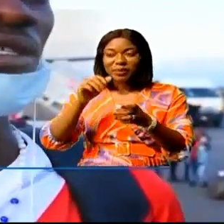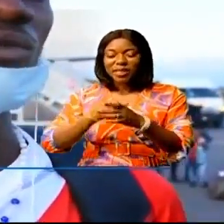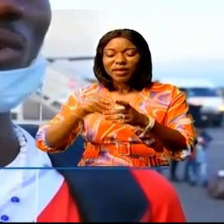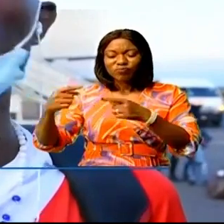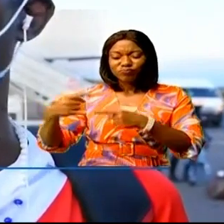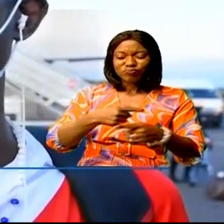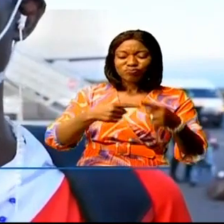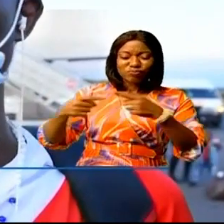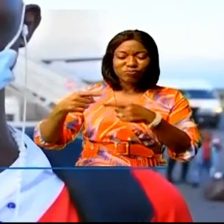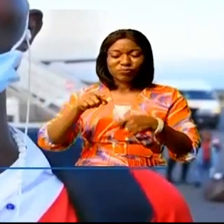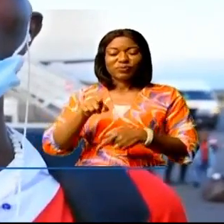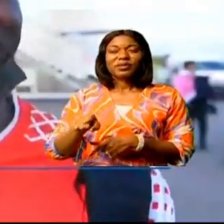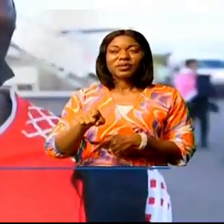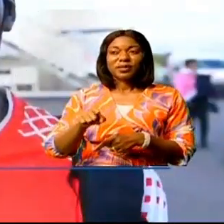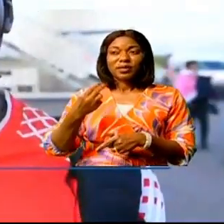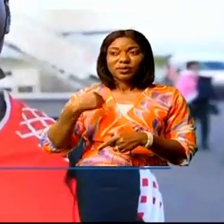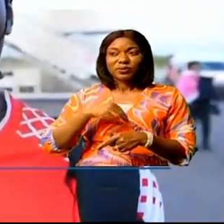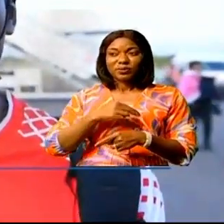compétition.